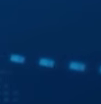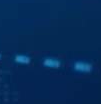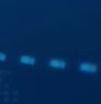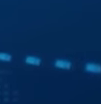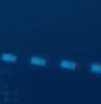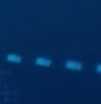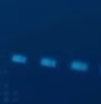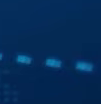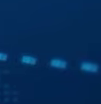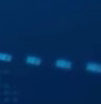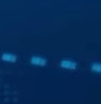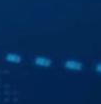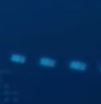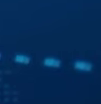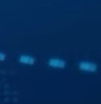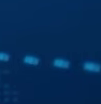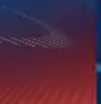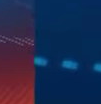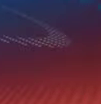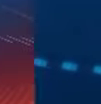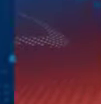АКШ доллары 384 теңге 5 тиын.